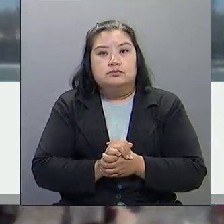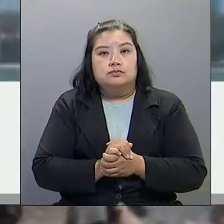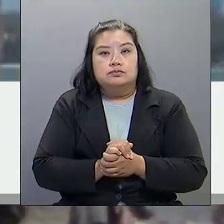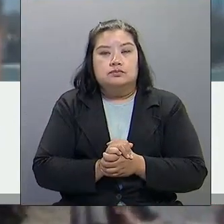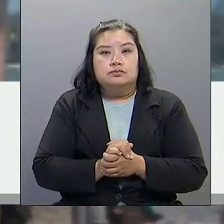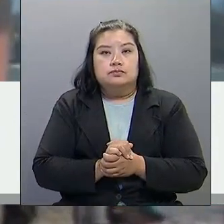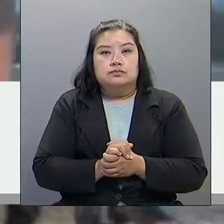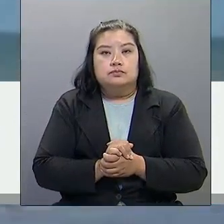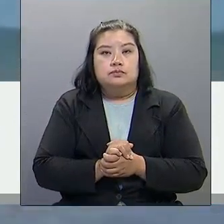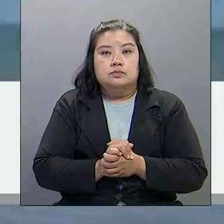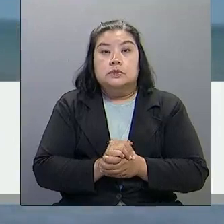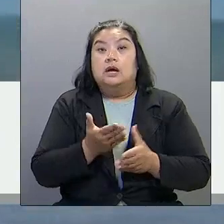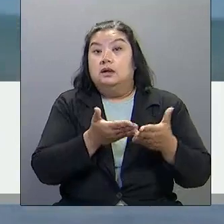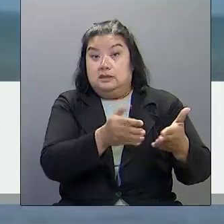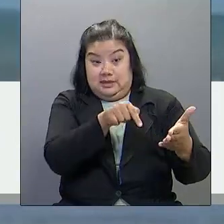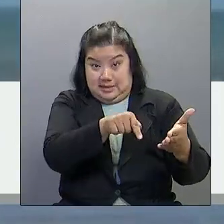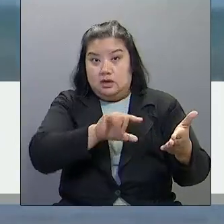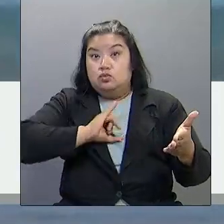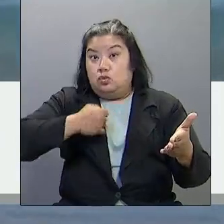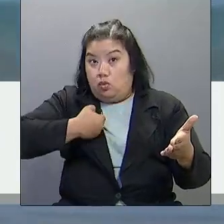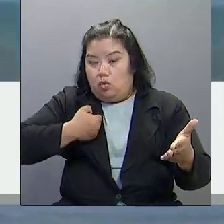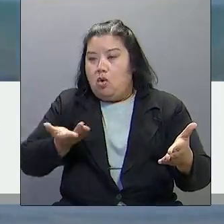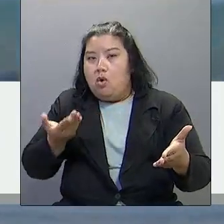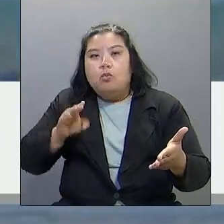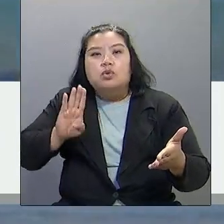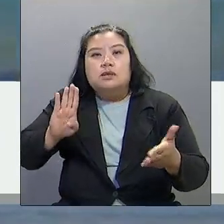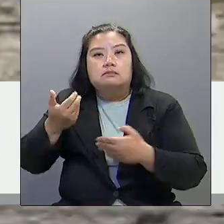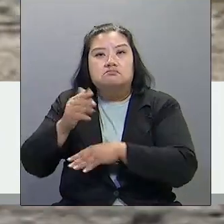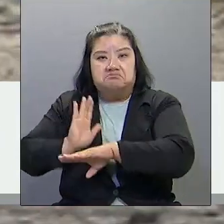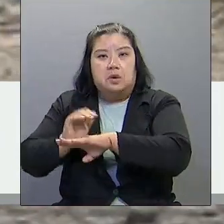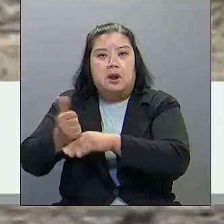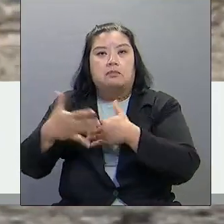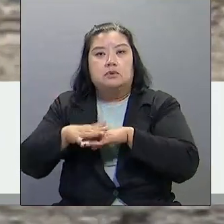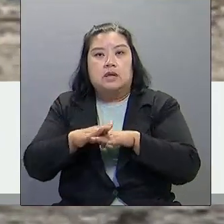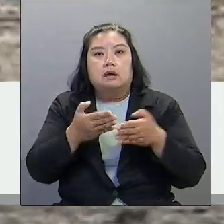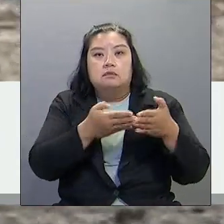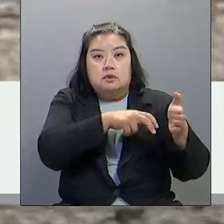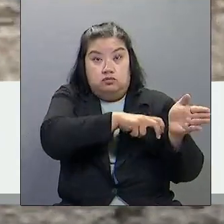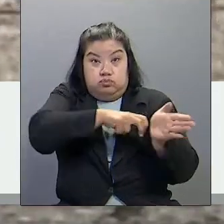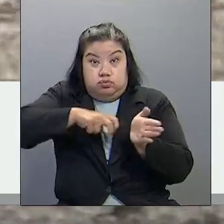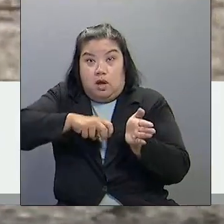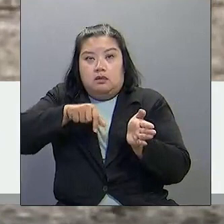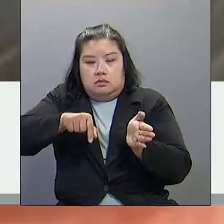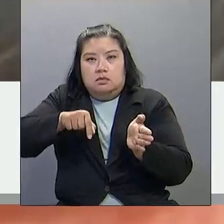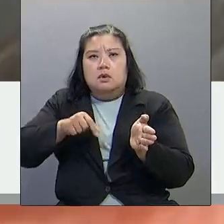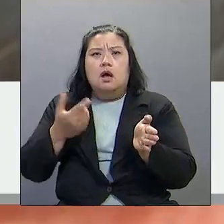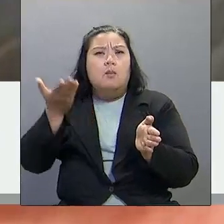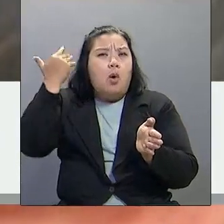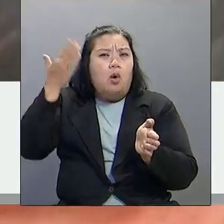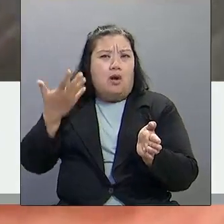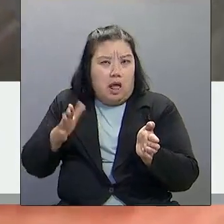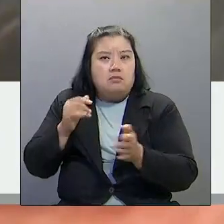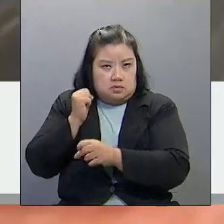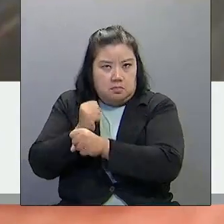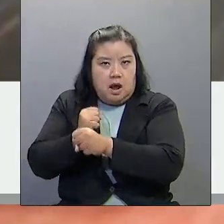ทางเจ้าของเรือมีการประสานไปยังบริษัทที่มีความเชี่ยวชาญด้านการกู้เรือโดยเฉพาะบริษัทเดียวกับที่เคยกู้เรืออรพิน